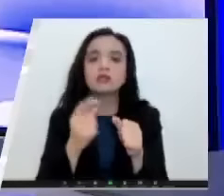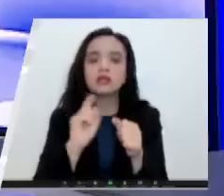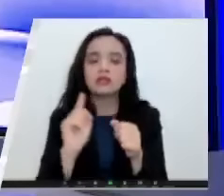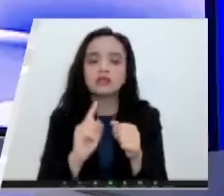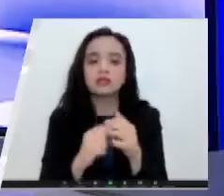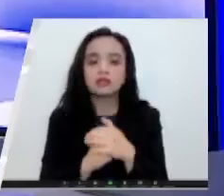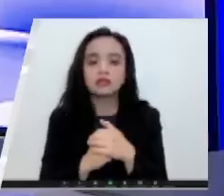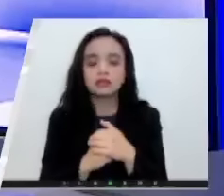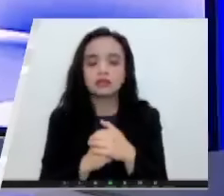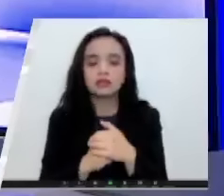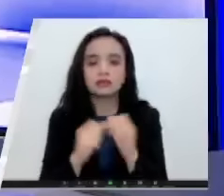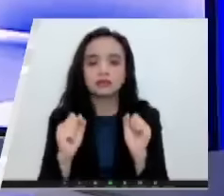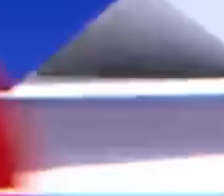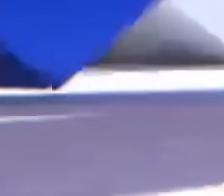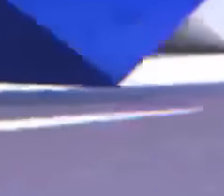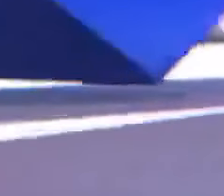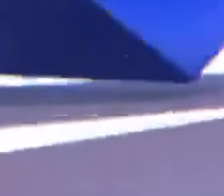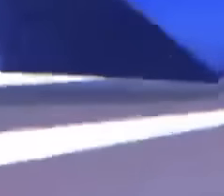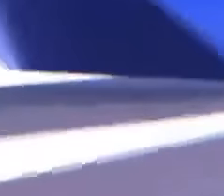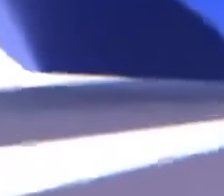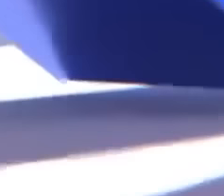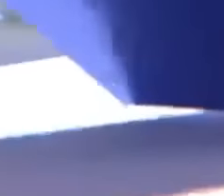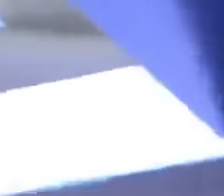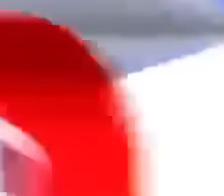tagpo. Yan ang chika ni Nelson Canlas.